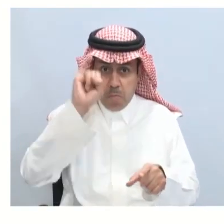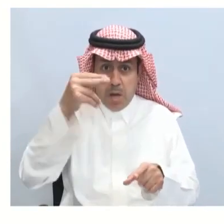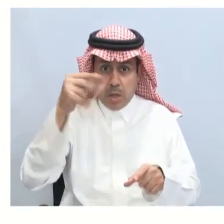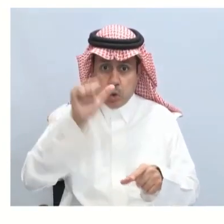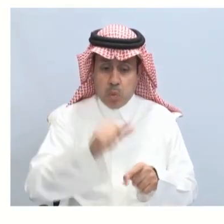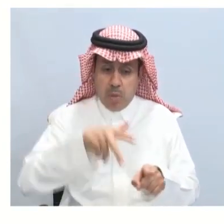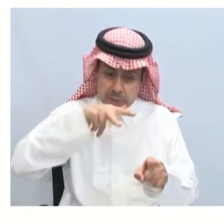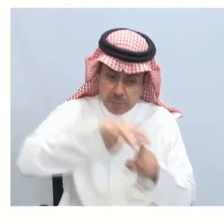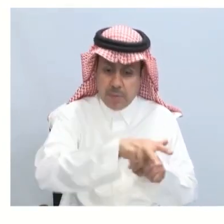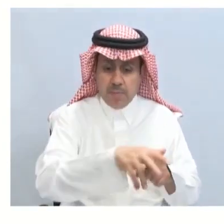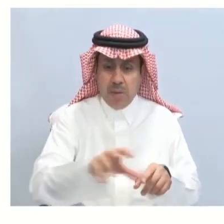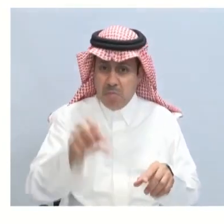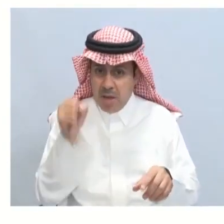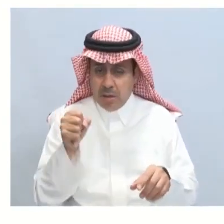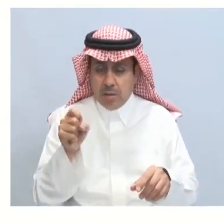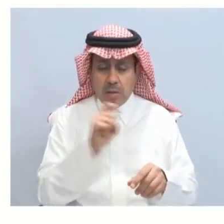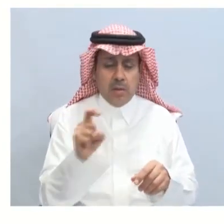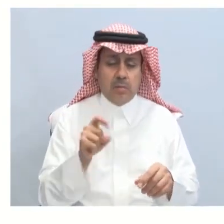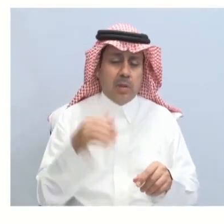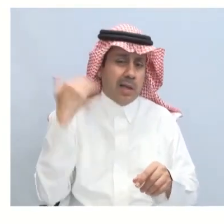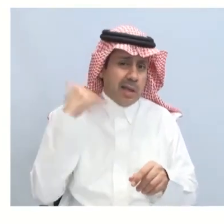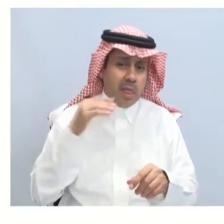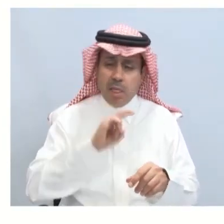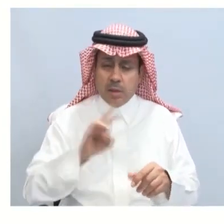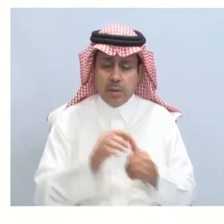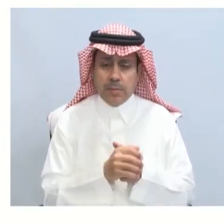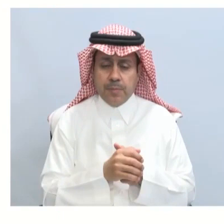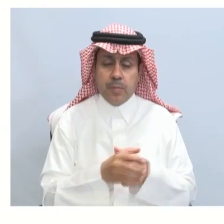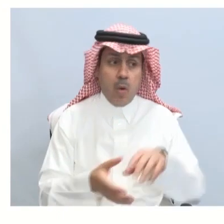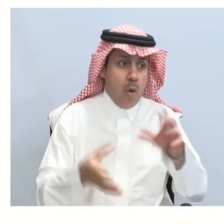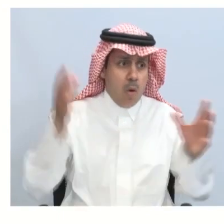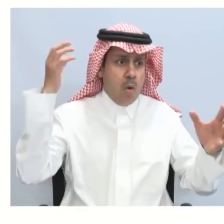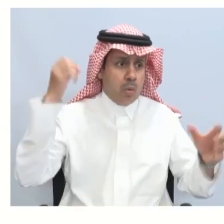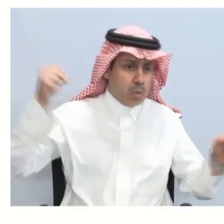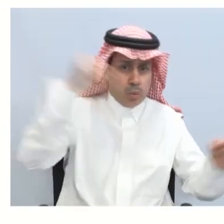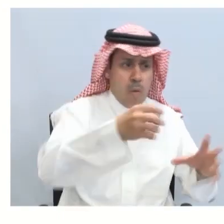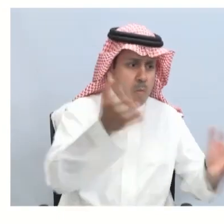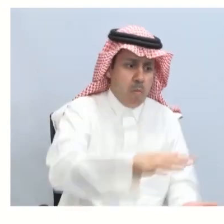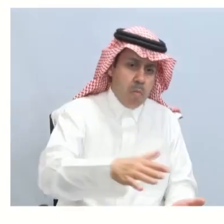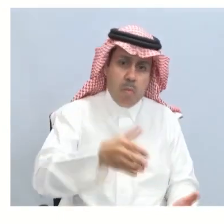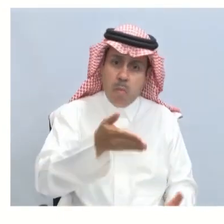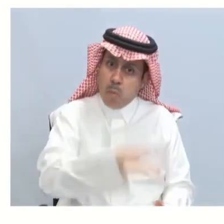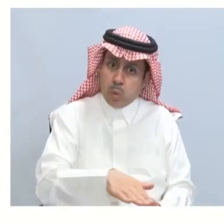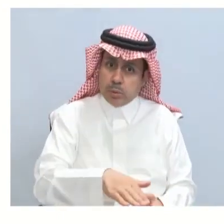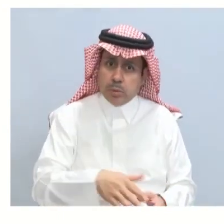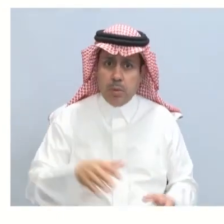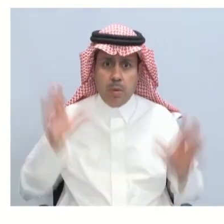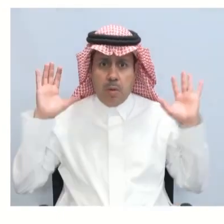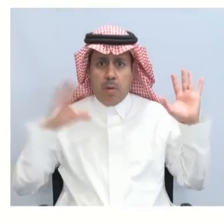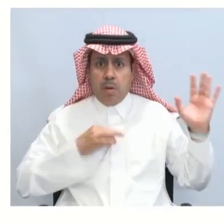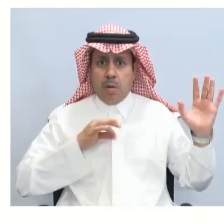معصوم باله لا تقتل في الغالب فيموت بذلك اذا هنا قصد